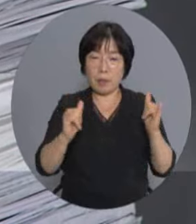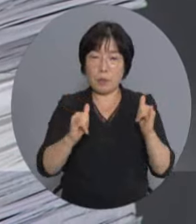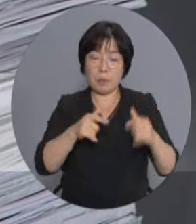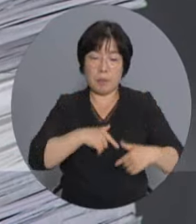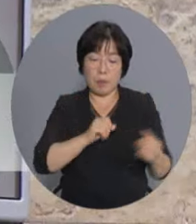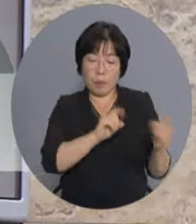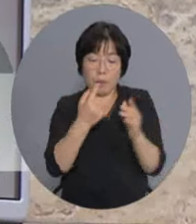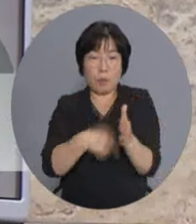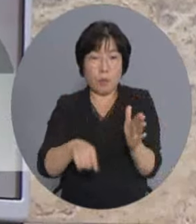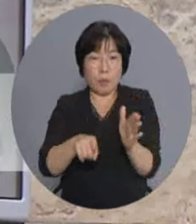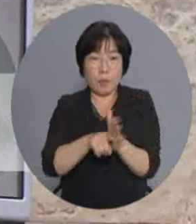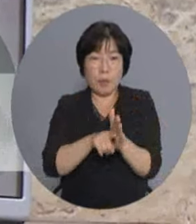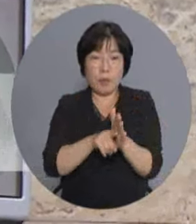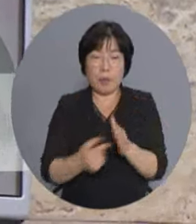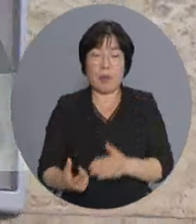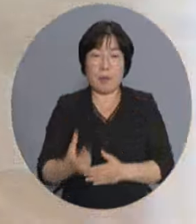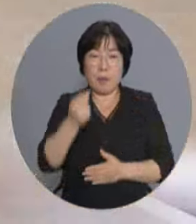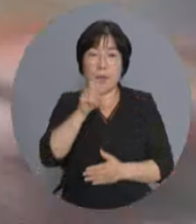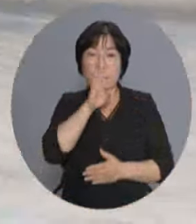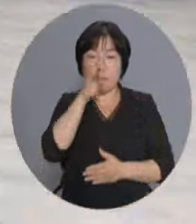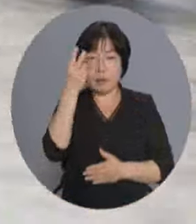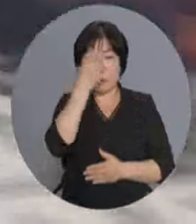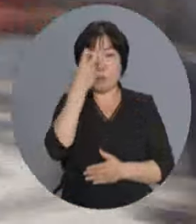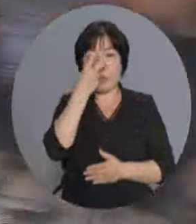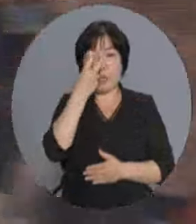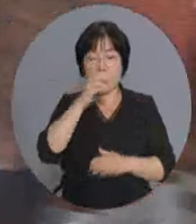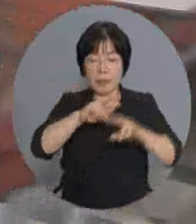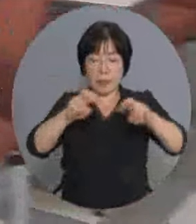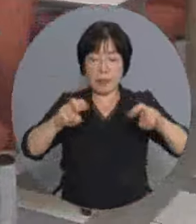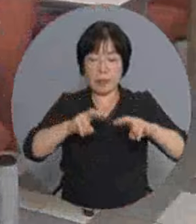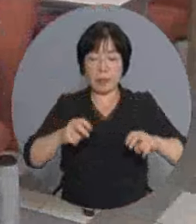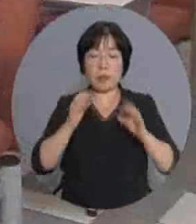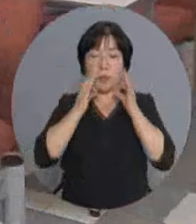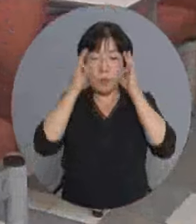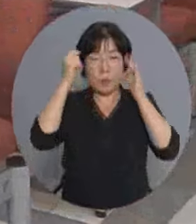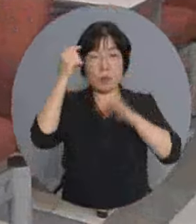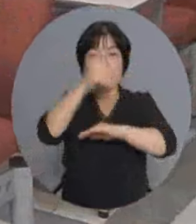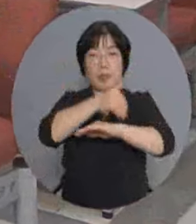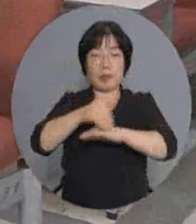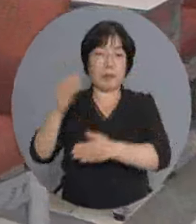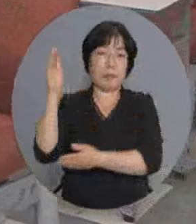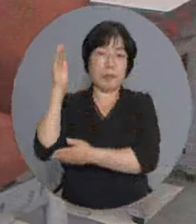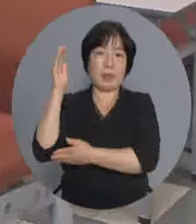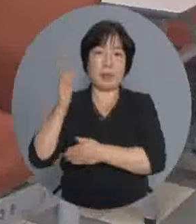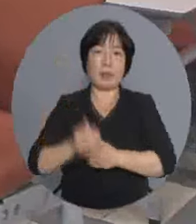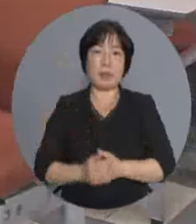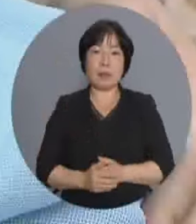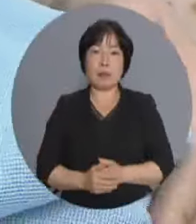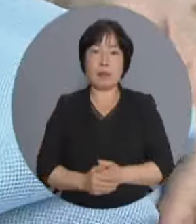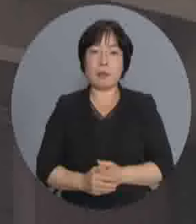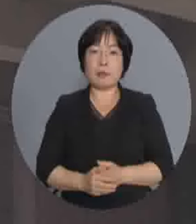명예 회복을 위해 신속한 사실 조사와 진상 규명에 노력하겠다고 밝혔습니다.